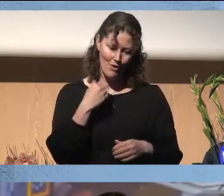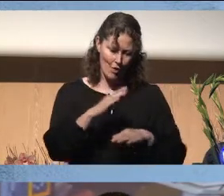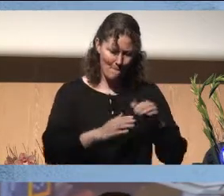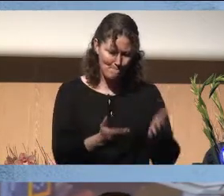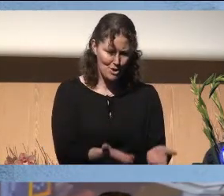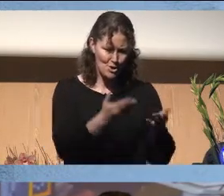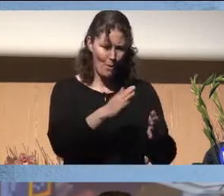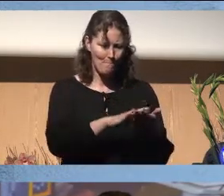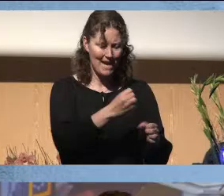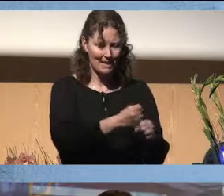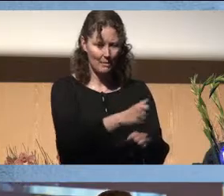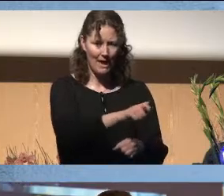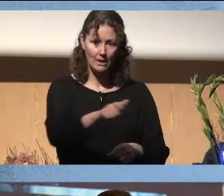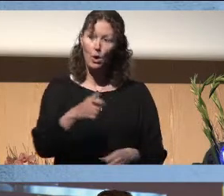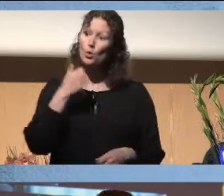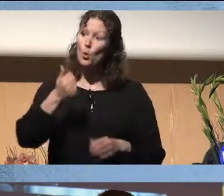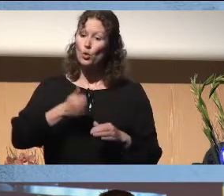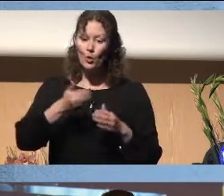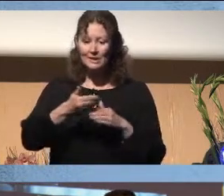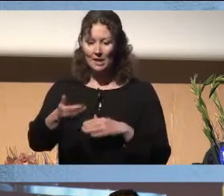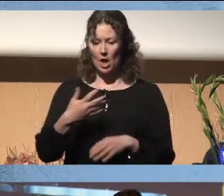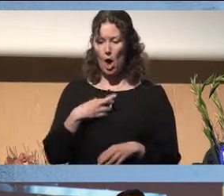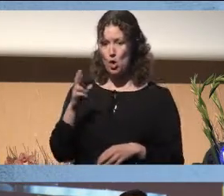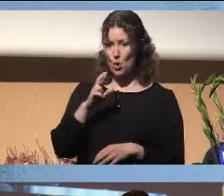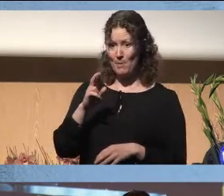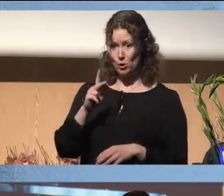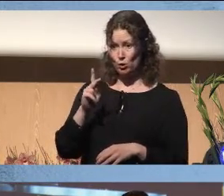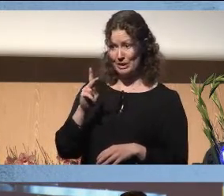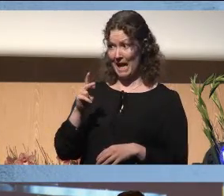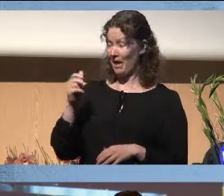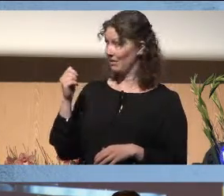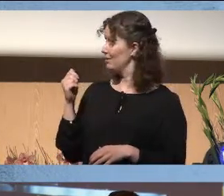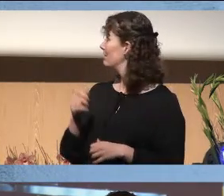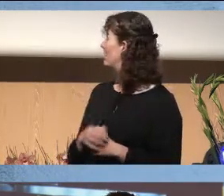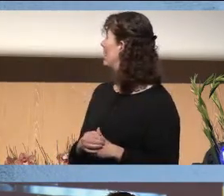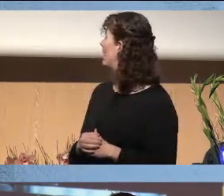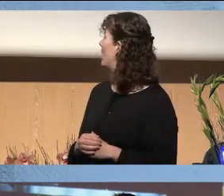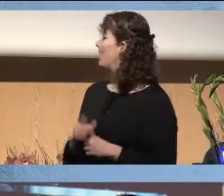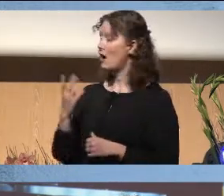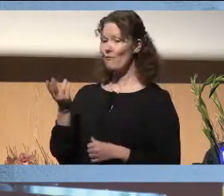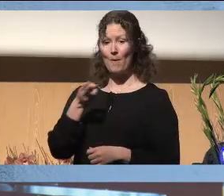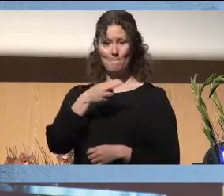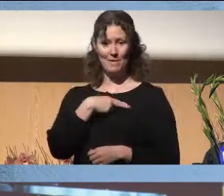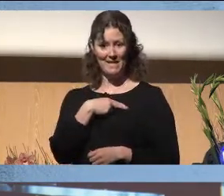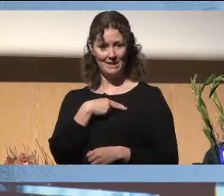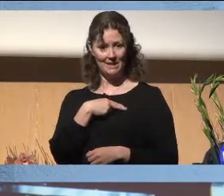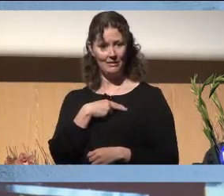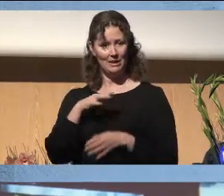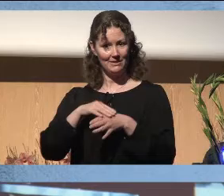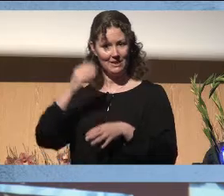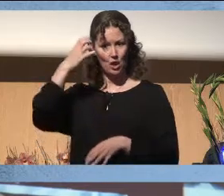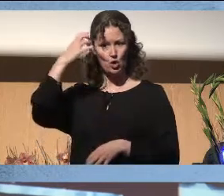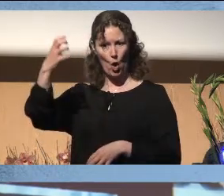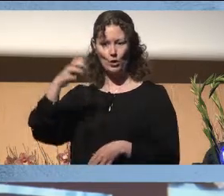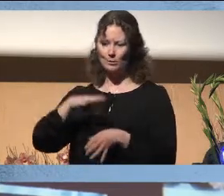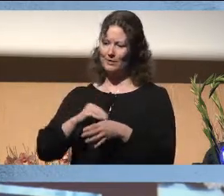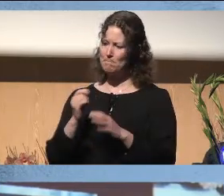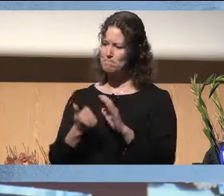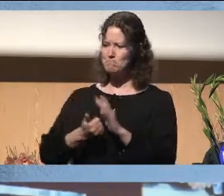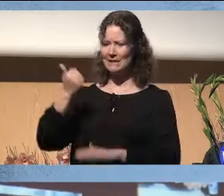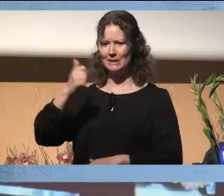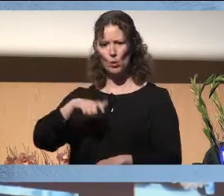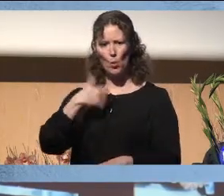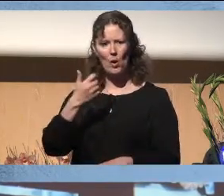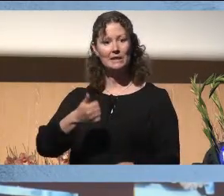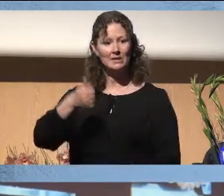medarbetare. Och några år senare så har vi Robert Kusén här som får pris av svenska kungen som Sveriges bästa